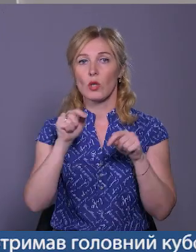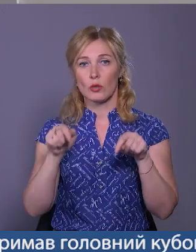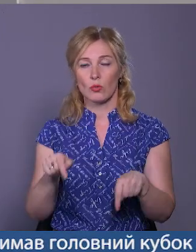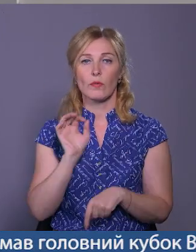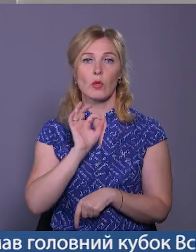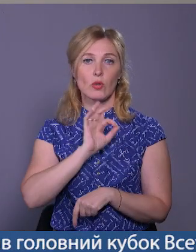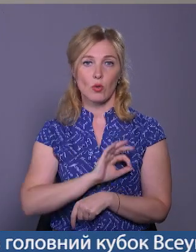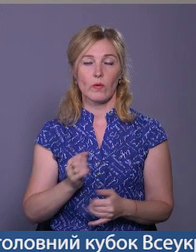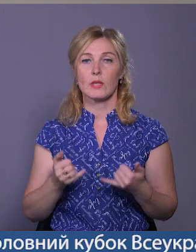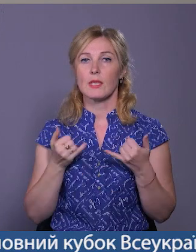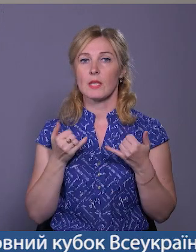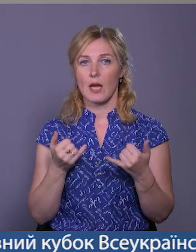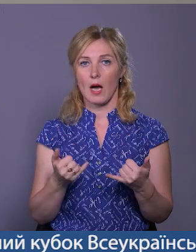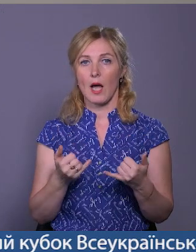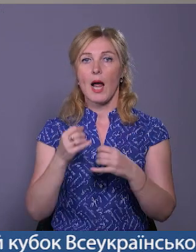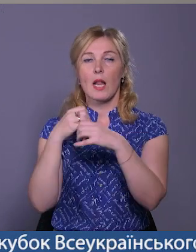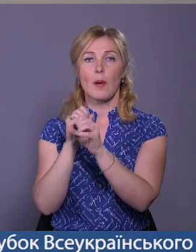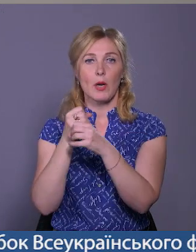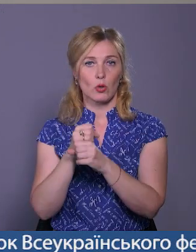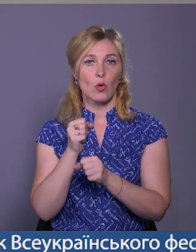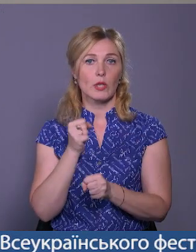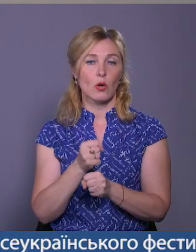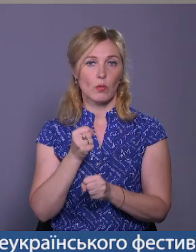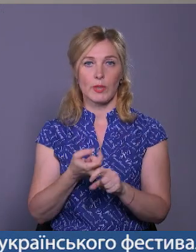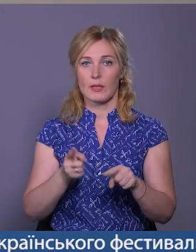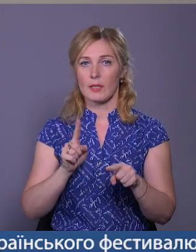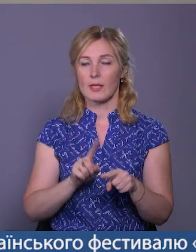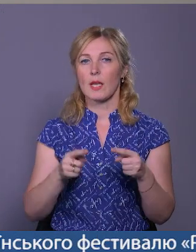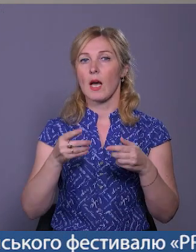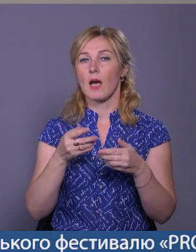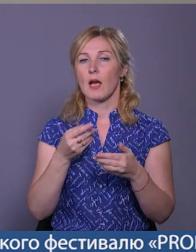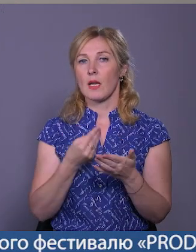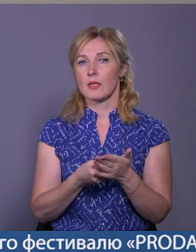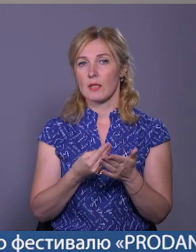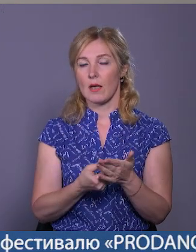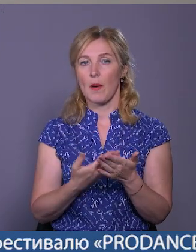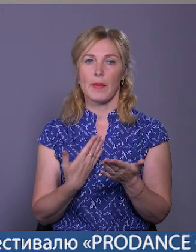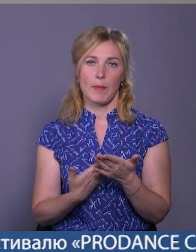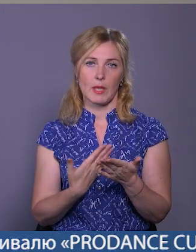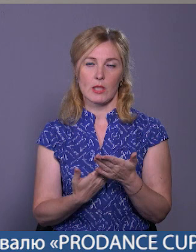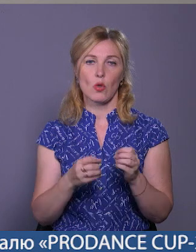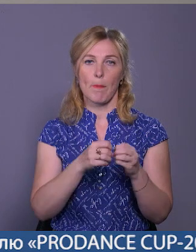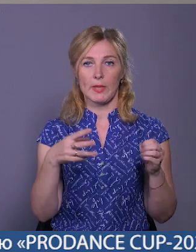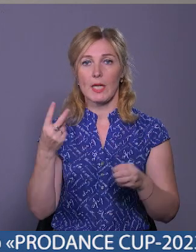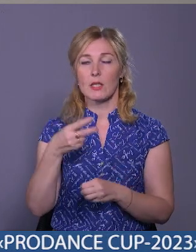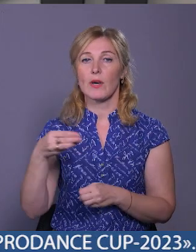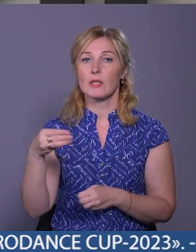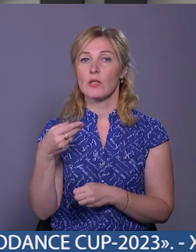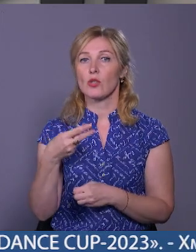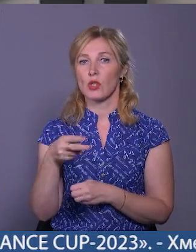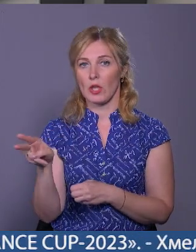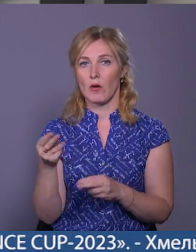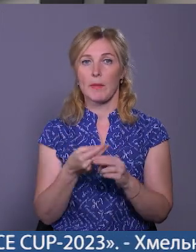використовуватись для лабораторних робіт це ціна десь приблизно 15-20 тисяч євро